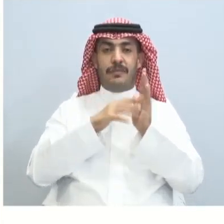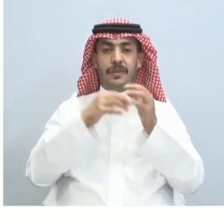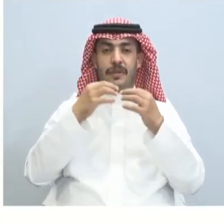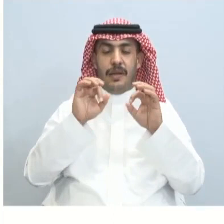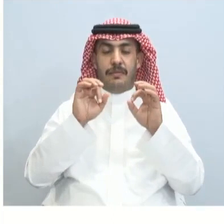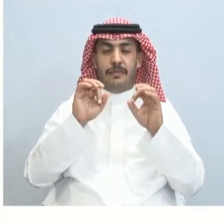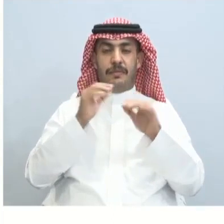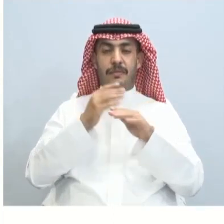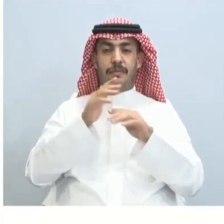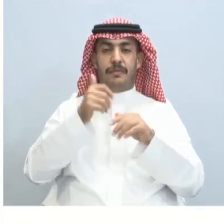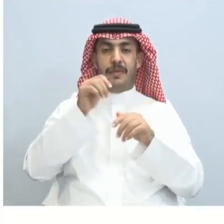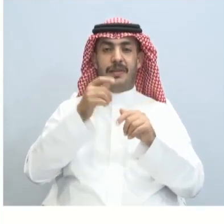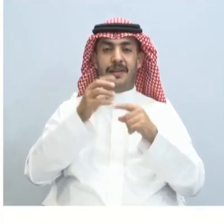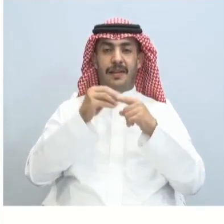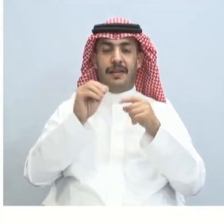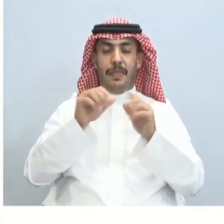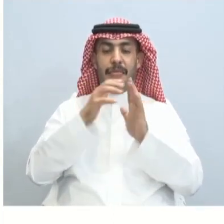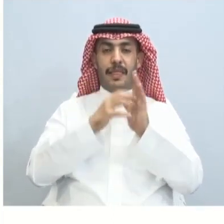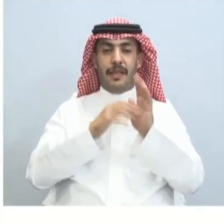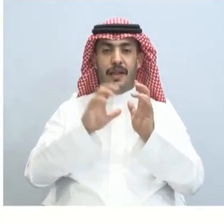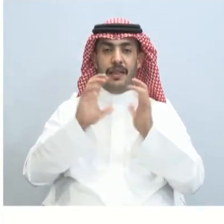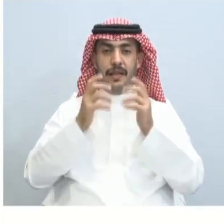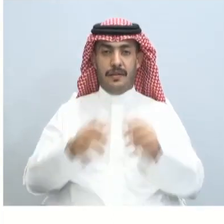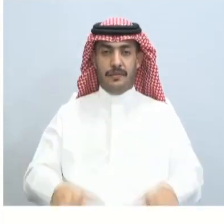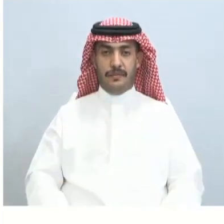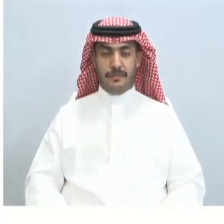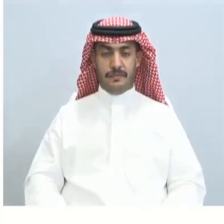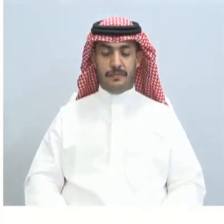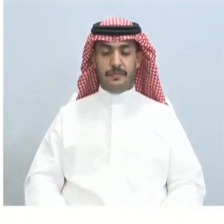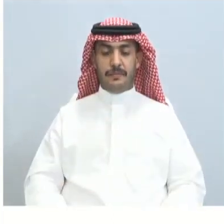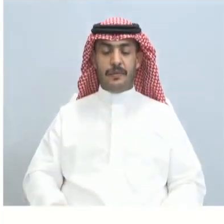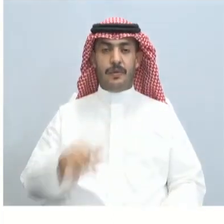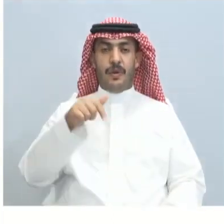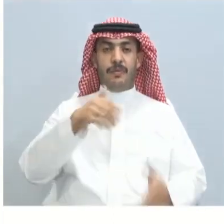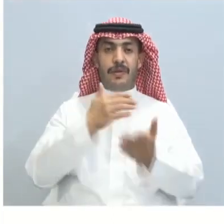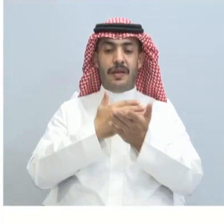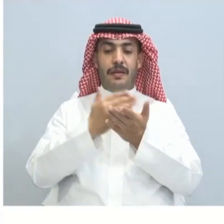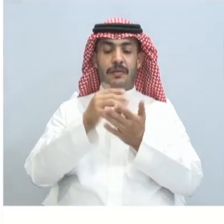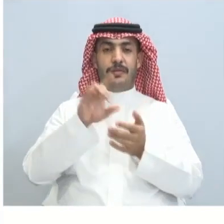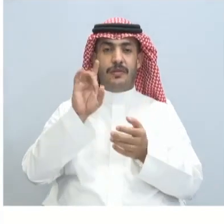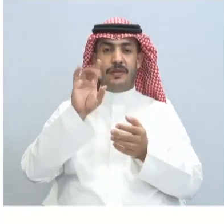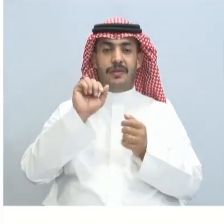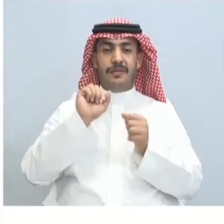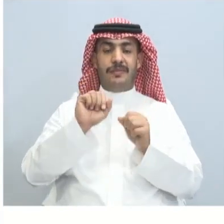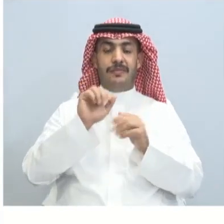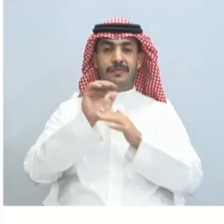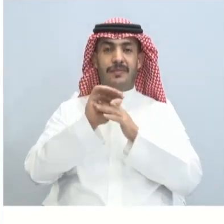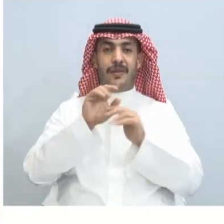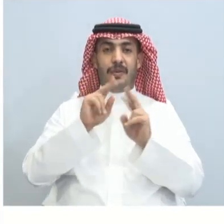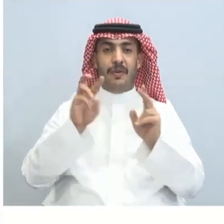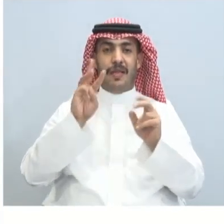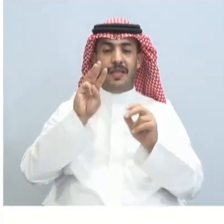والا سيكون هنالك خلل في الخطاب الاداري اليوم نستكمل الحديث باذن الله سنتناول النوع